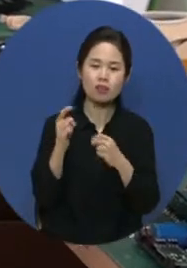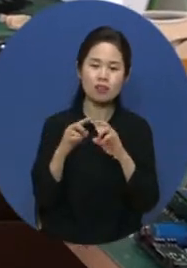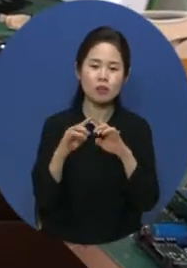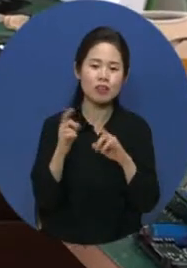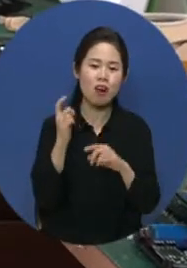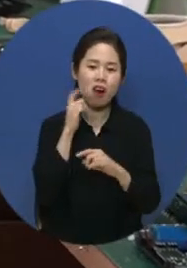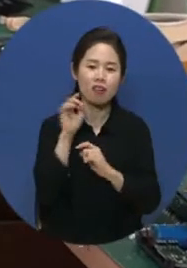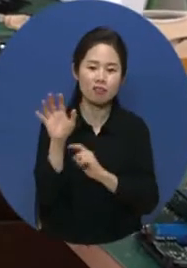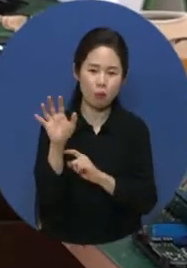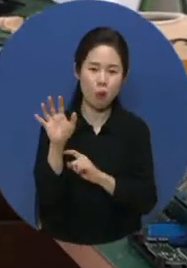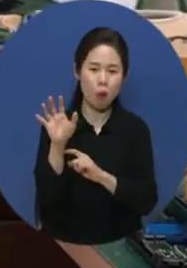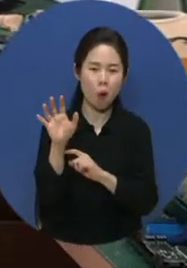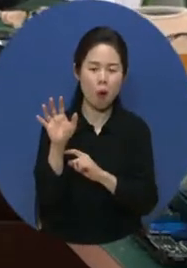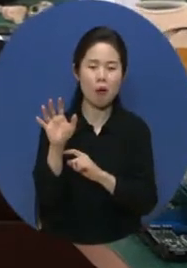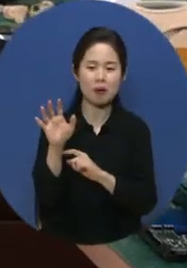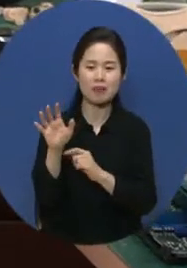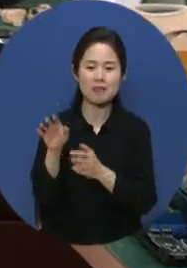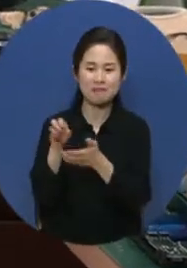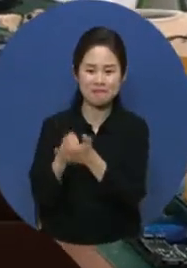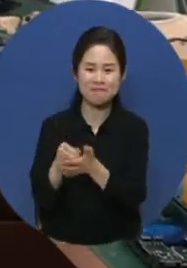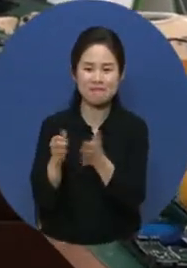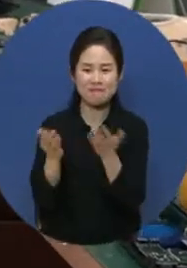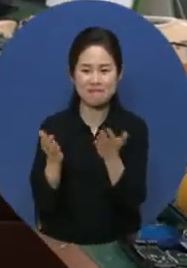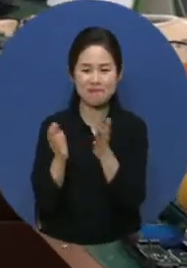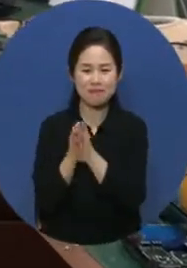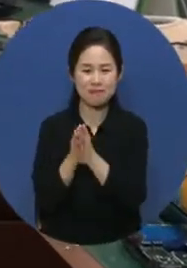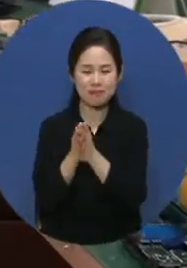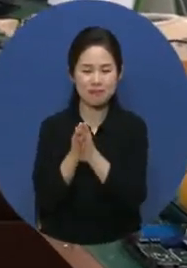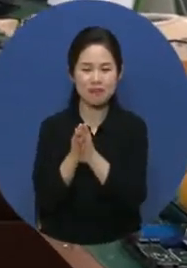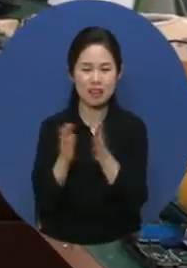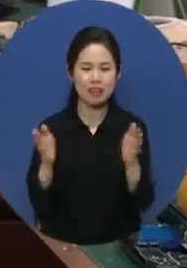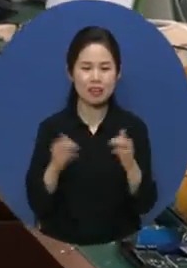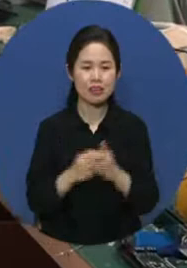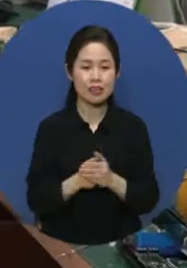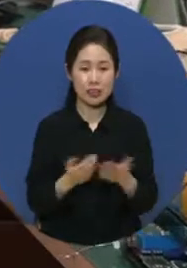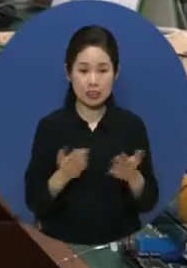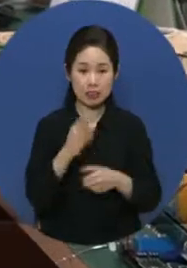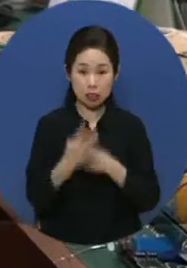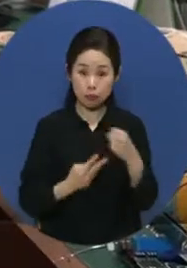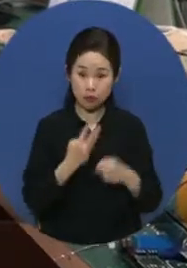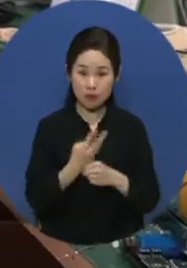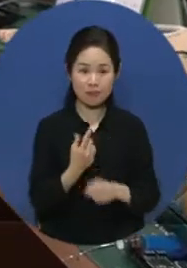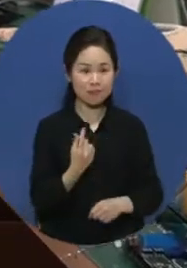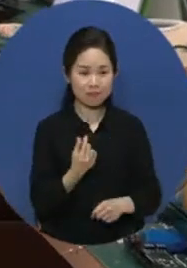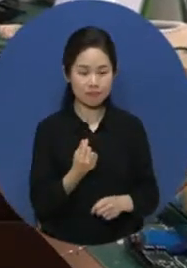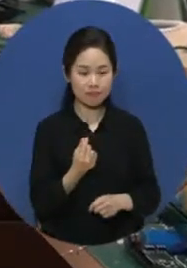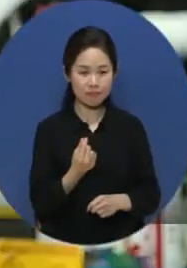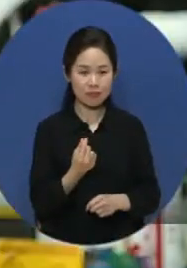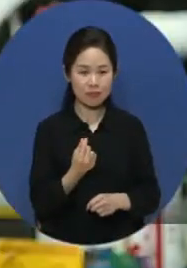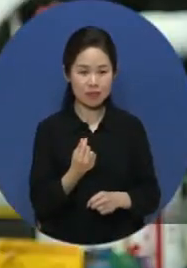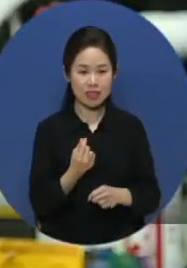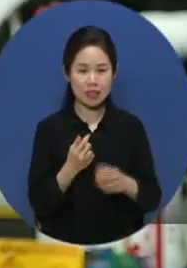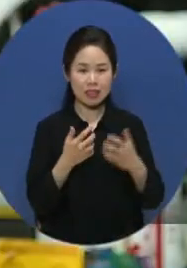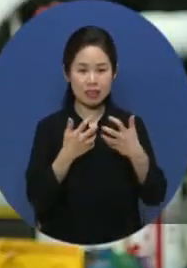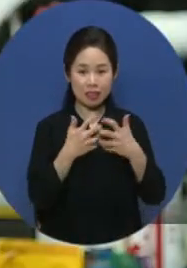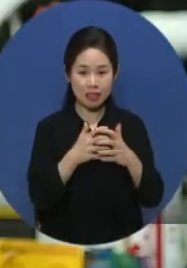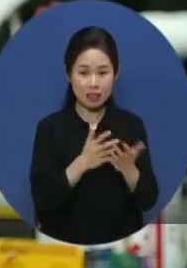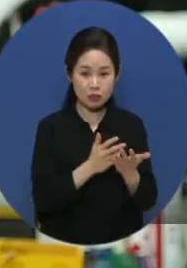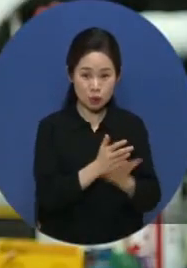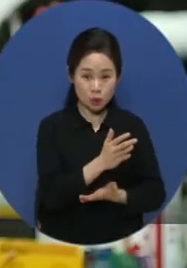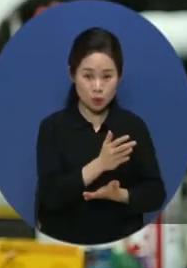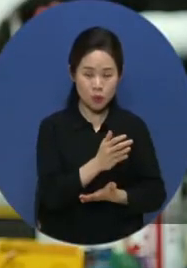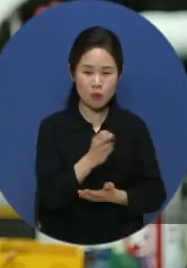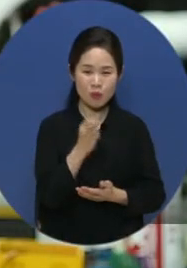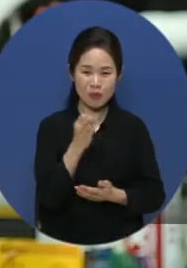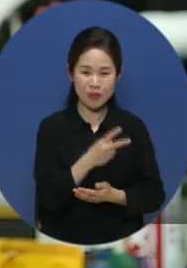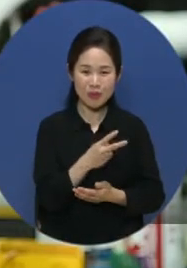아까 일하신 지 3년 정도 되셨다고 했는데, 네. 근데 이제 그 전공으로 하셨을 때랑 진짜 실질적으로